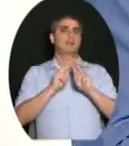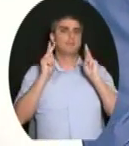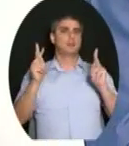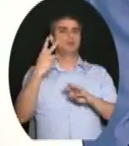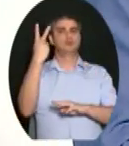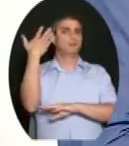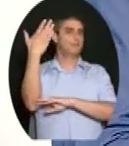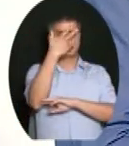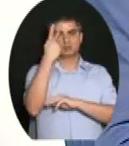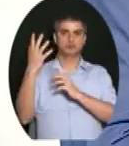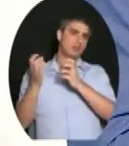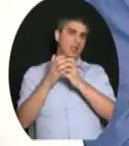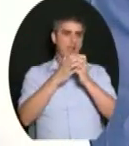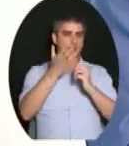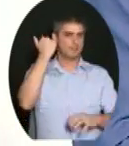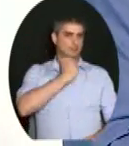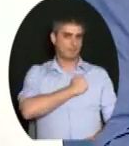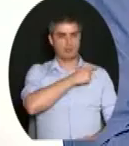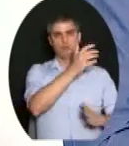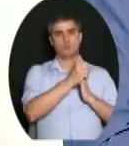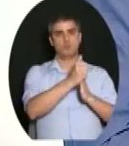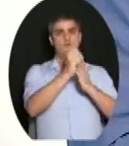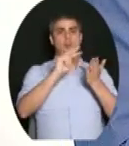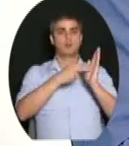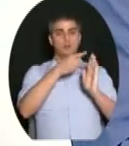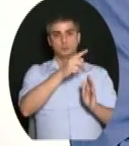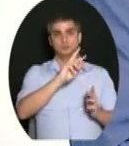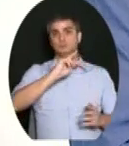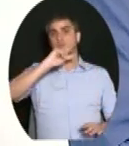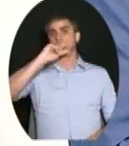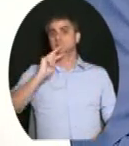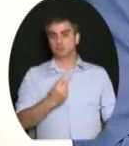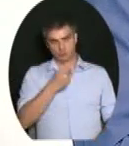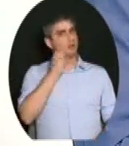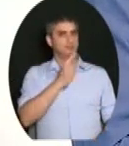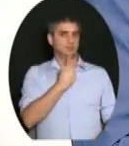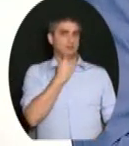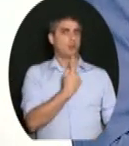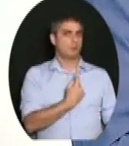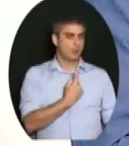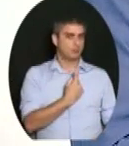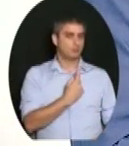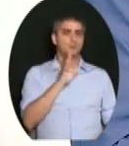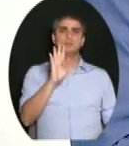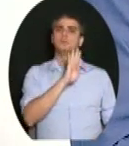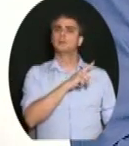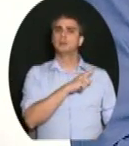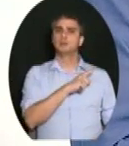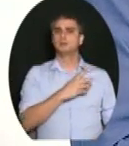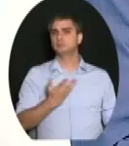שתי מדינות לשני עמים, מאז בר אילן הוא מוביל אותה. מאידך גיסא, וגם את זה צריך לומר,